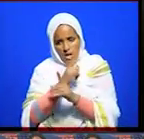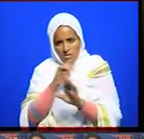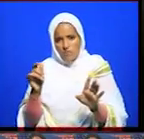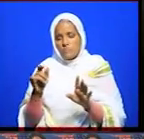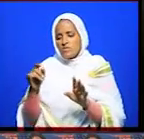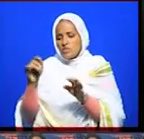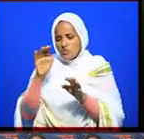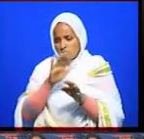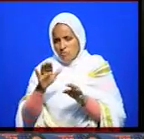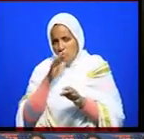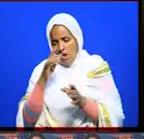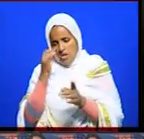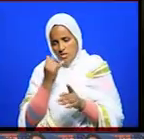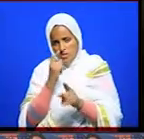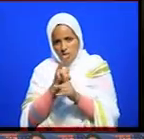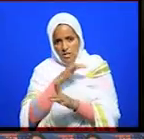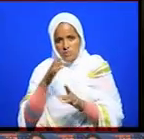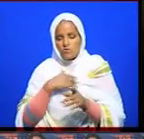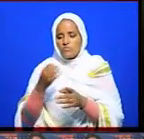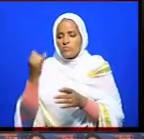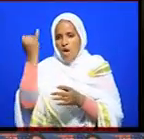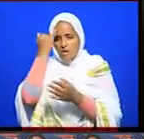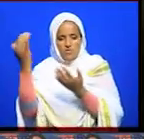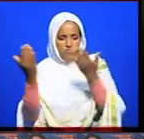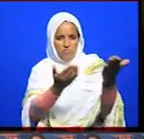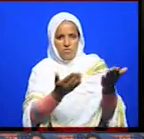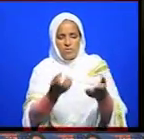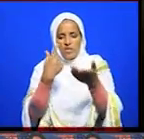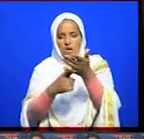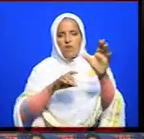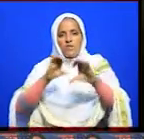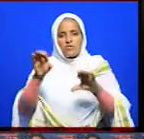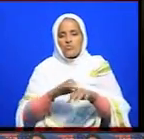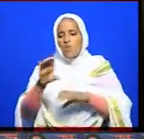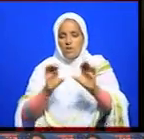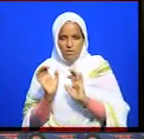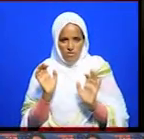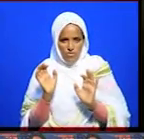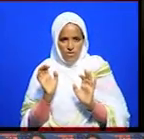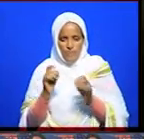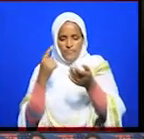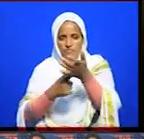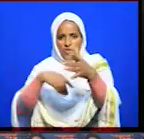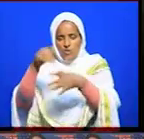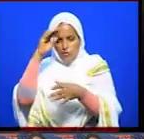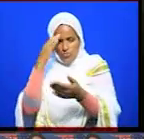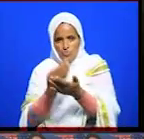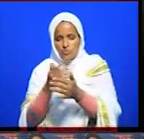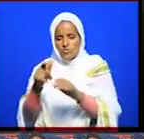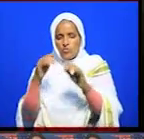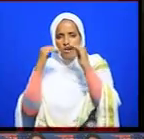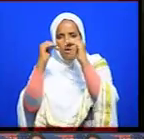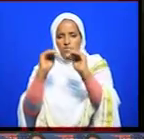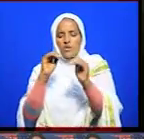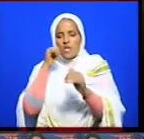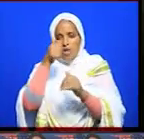የማዬ ጥፋት ይሄ ነው፣ አባዬ ልክ አይደለም ብለው አስተያየት የመስጠት ብዙ ነገሮችን የማቅረብ ችሎታ ስላላቸው ልጆች ያን እንዲያደርጉ